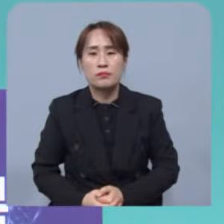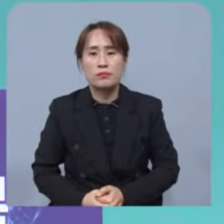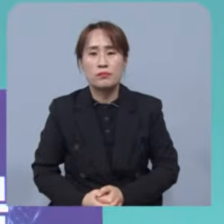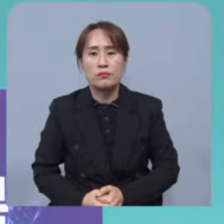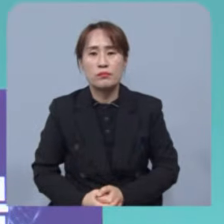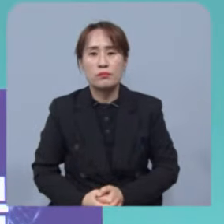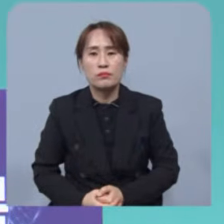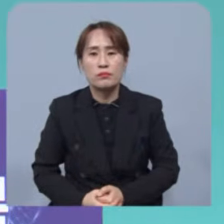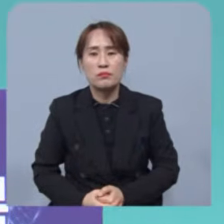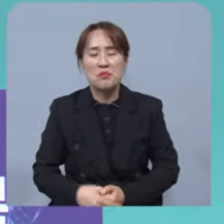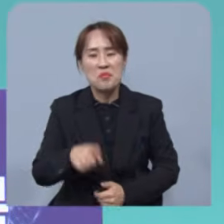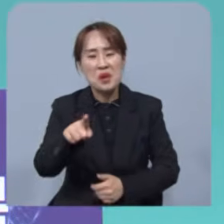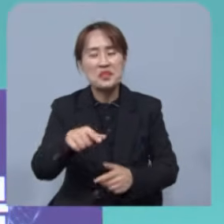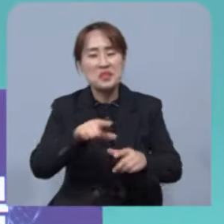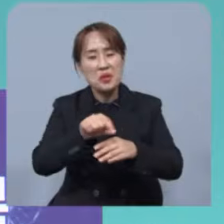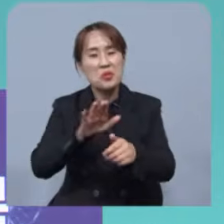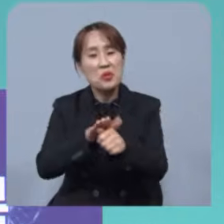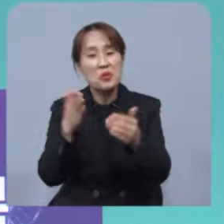어려우니까 도와주자,